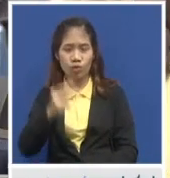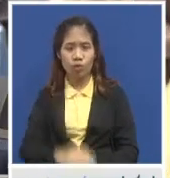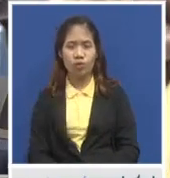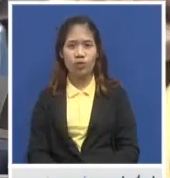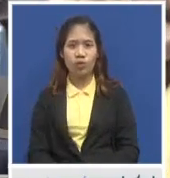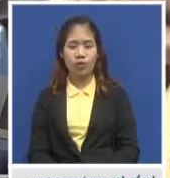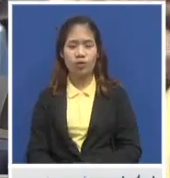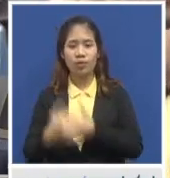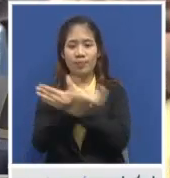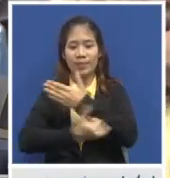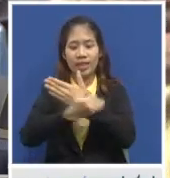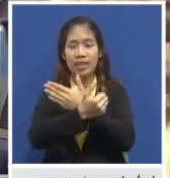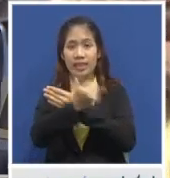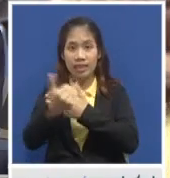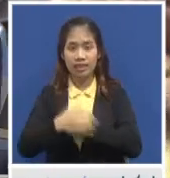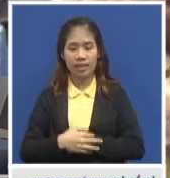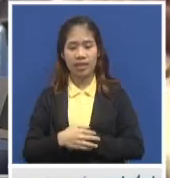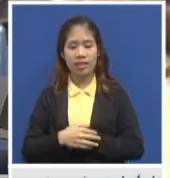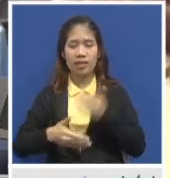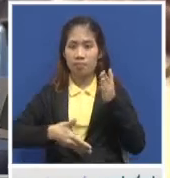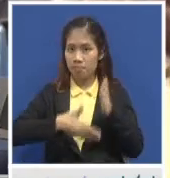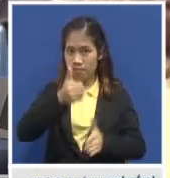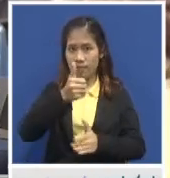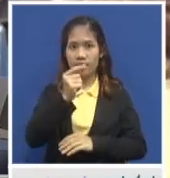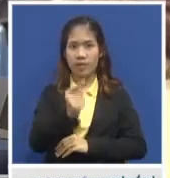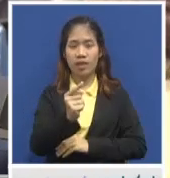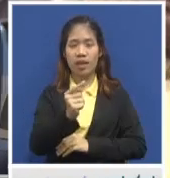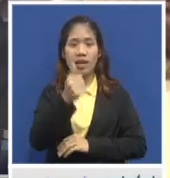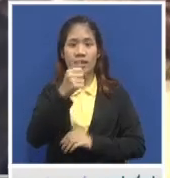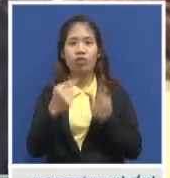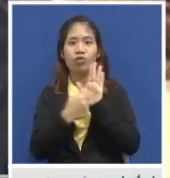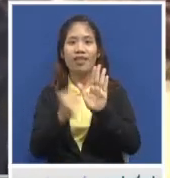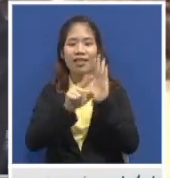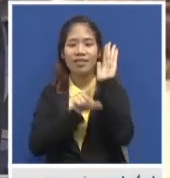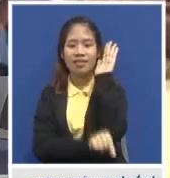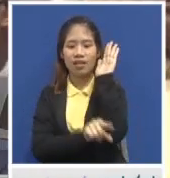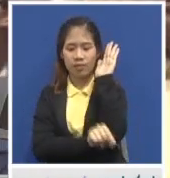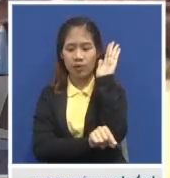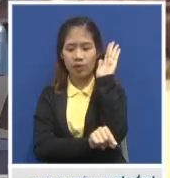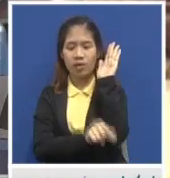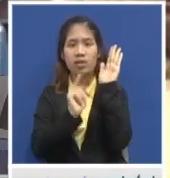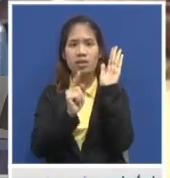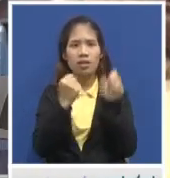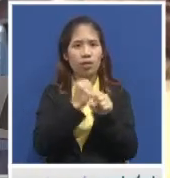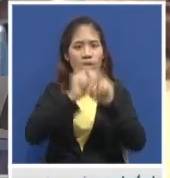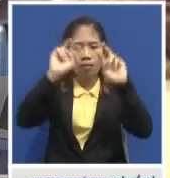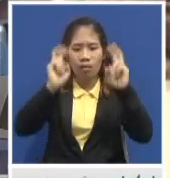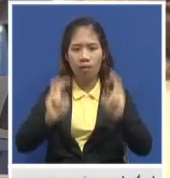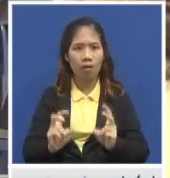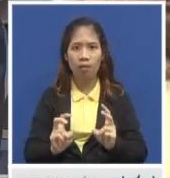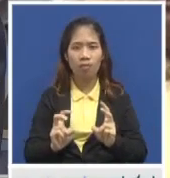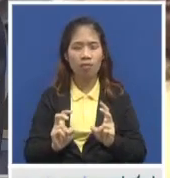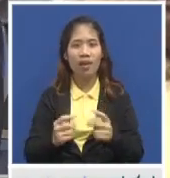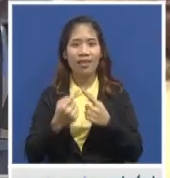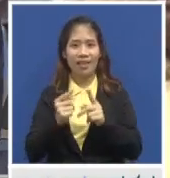คนี้นะครับเป็นตัวอย่างประเทศที่ประสบความสำเร็จเราจะเห็นนะครับอย่างกรณีสิงคโปร์จริงๆเขาไม่ได้ทำหลายเรื่องอะครับเ